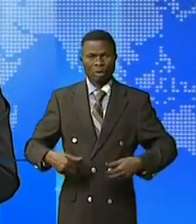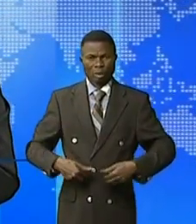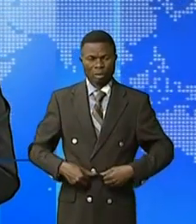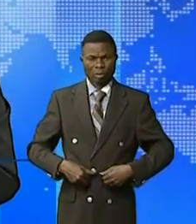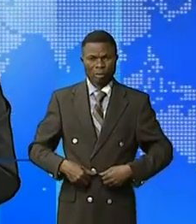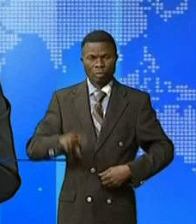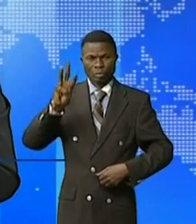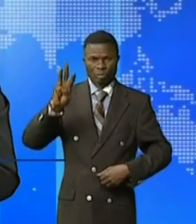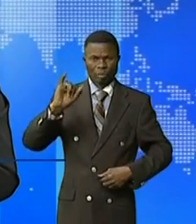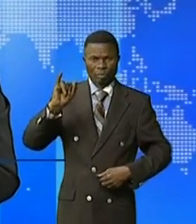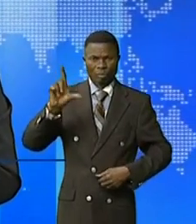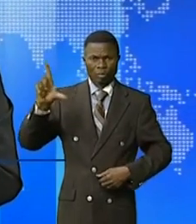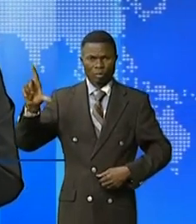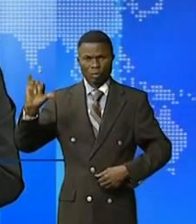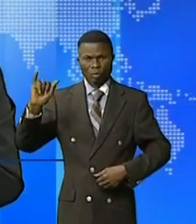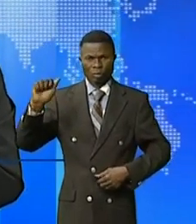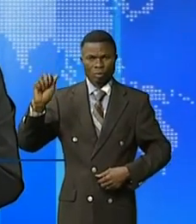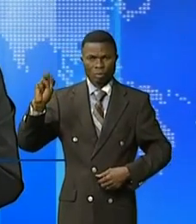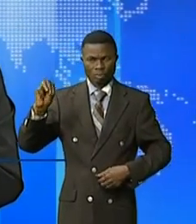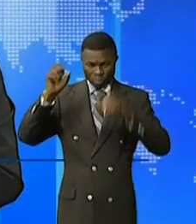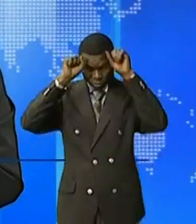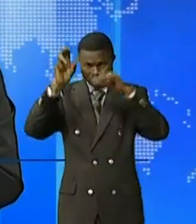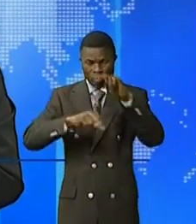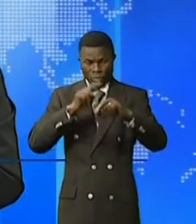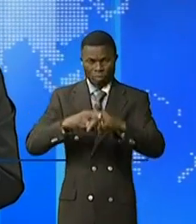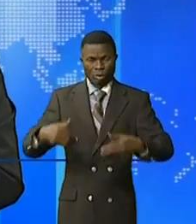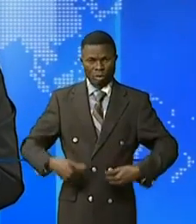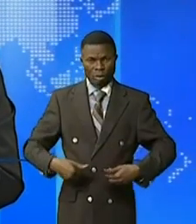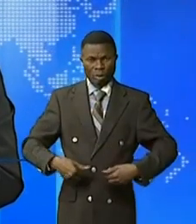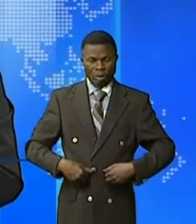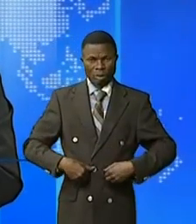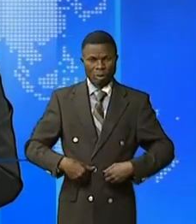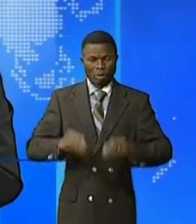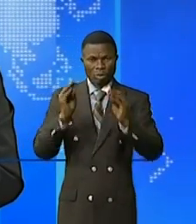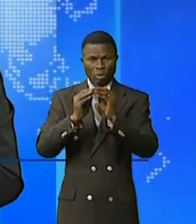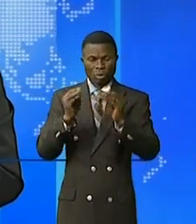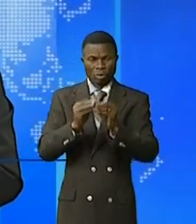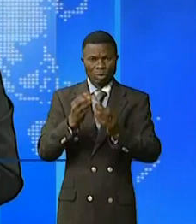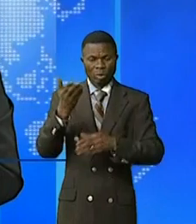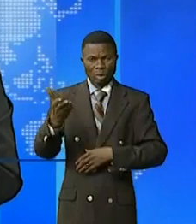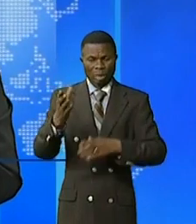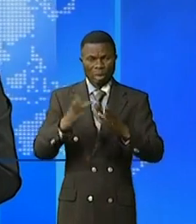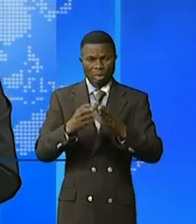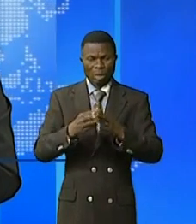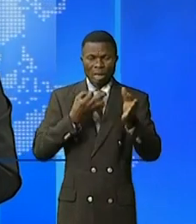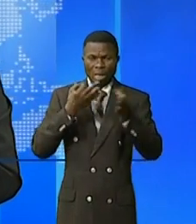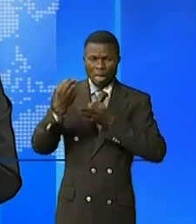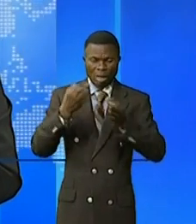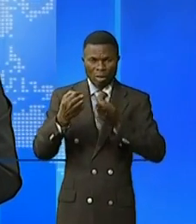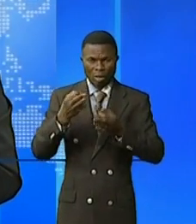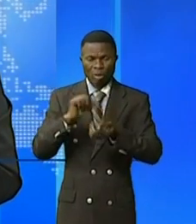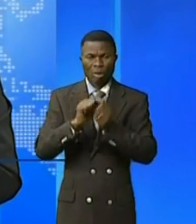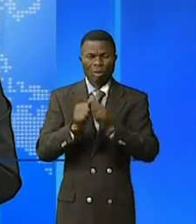William Mukambiala, président national de la jeunesse, a tenu un point de presse au cours duquel il a annoncé